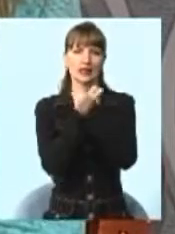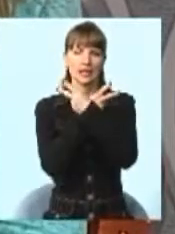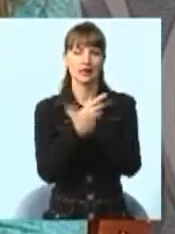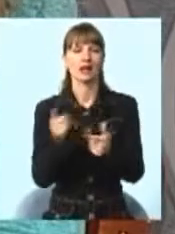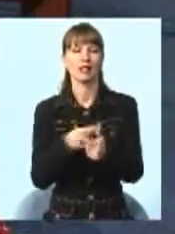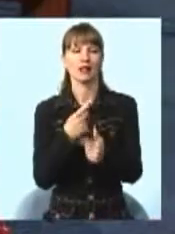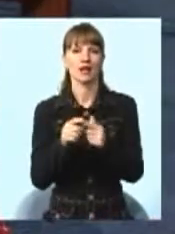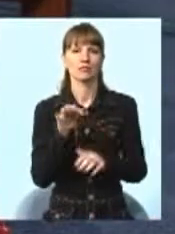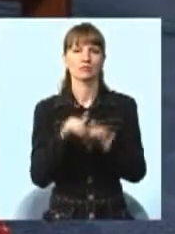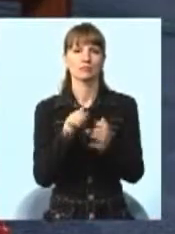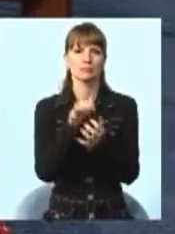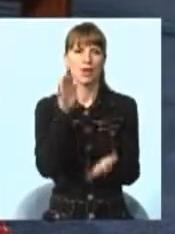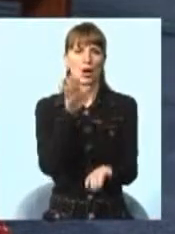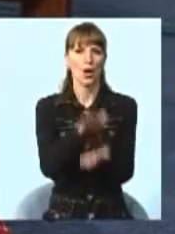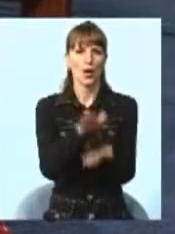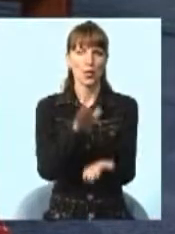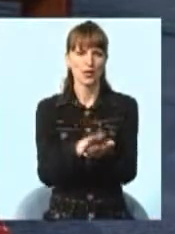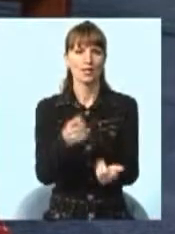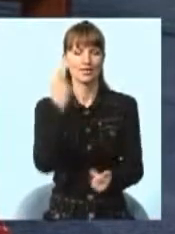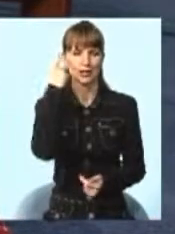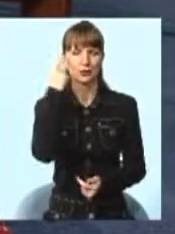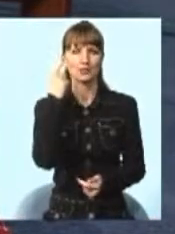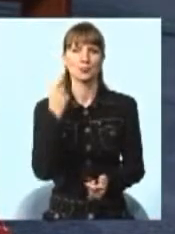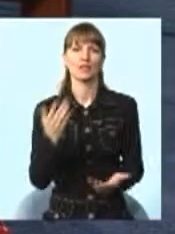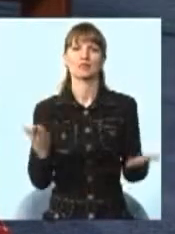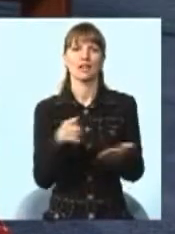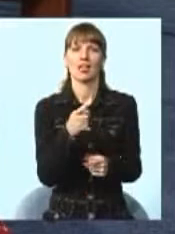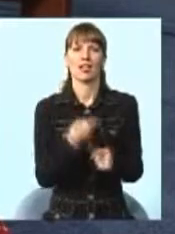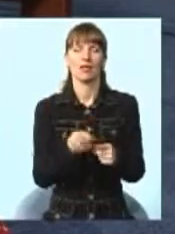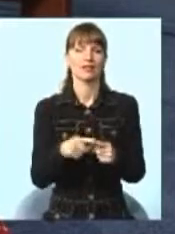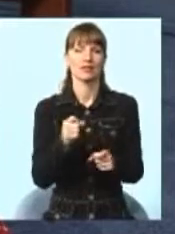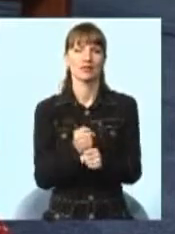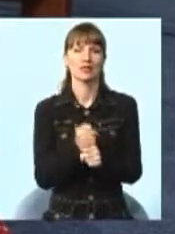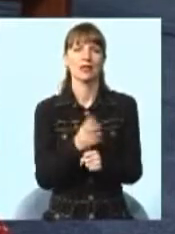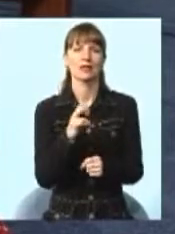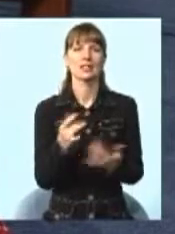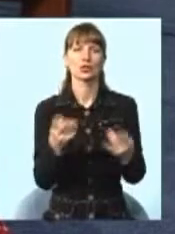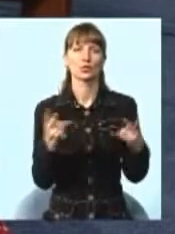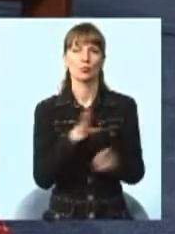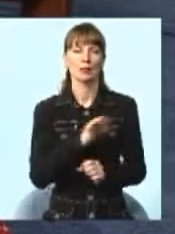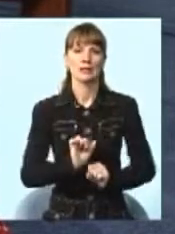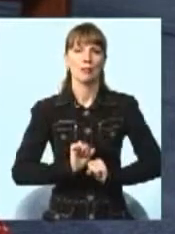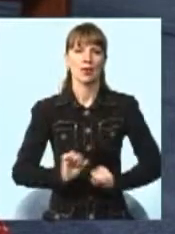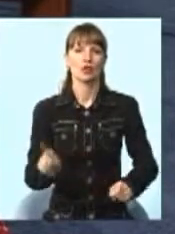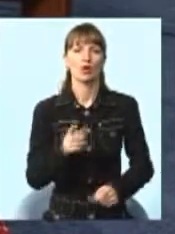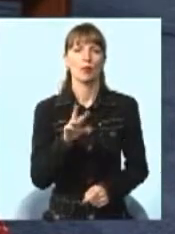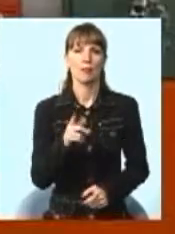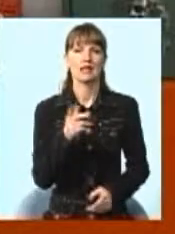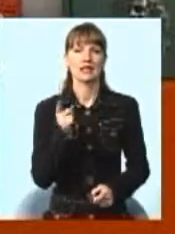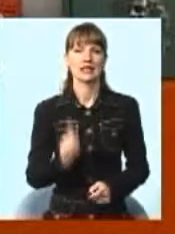лізти до пащі крокодила. Як ти гадаєш, як вони це роблять? Наскільки це треба бути сміливим, щоб дійсно це